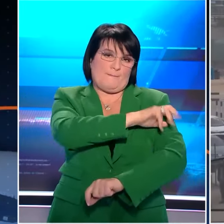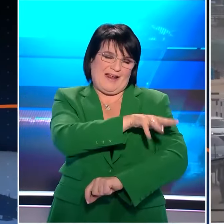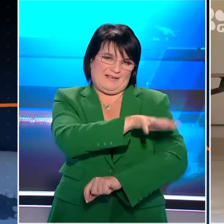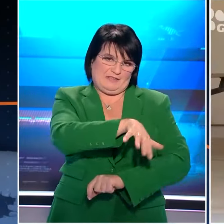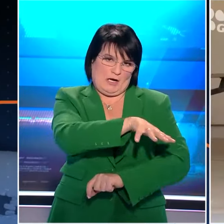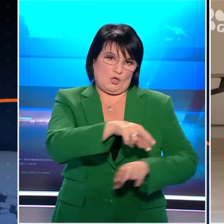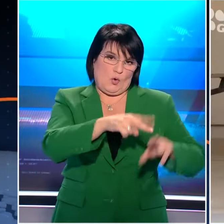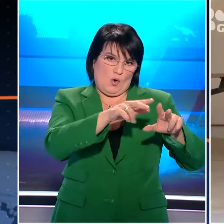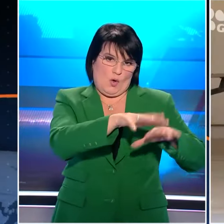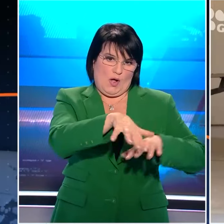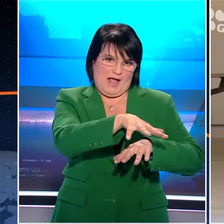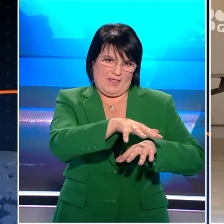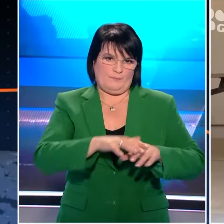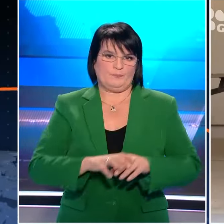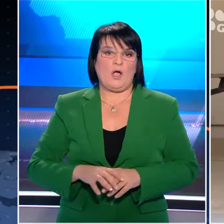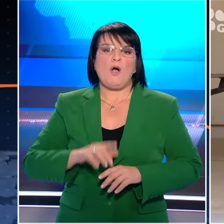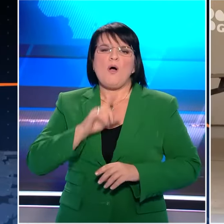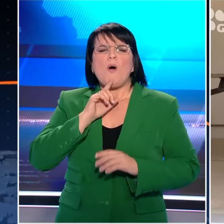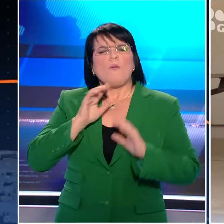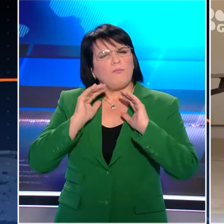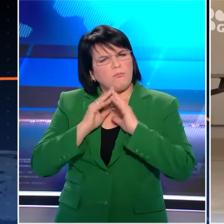θύλακα.